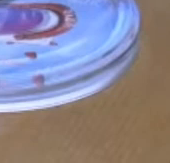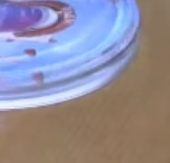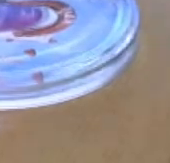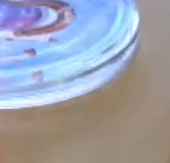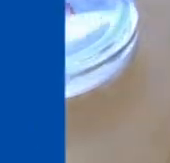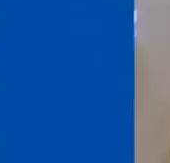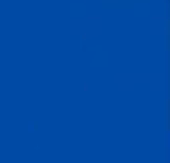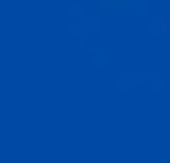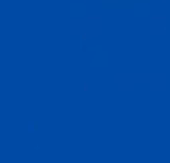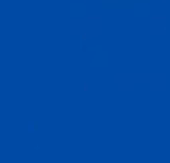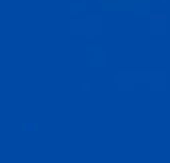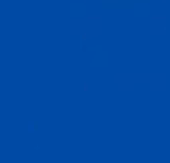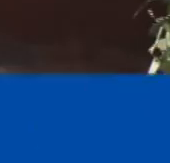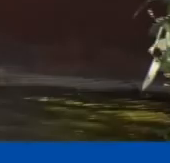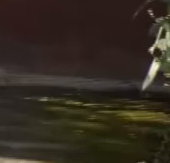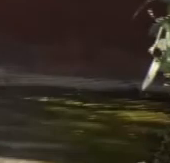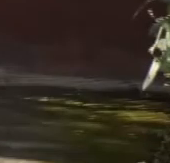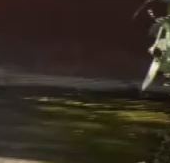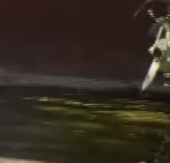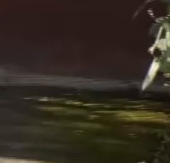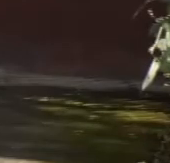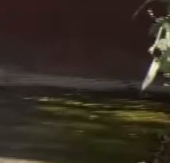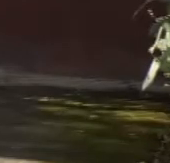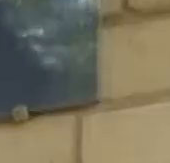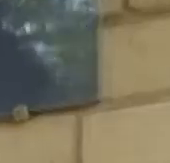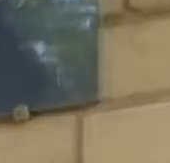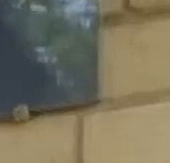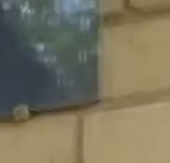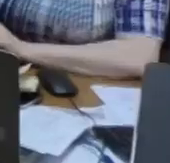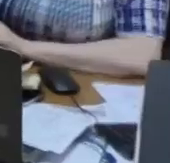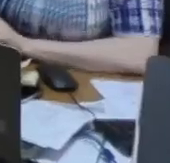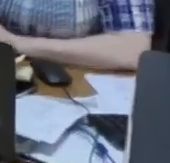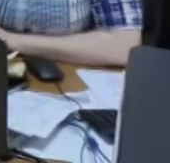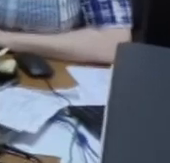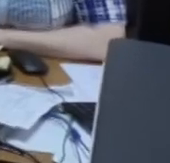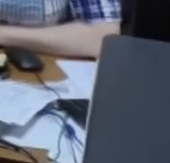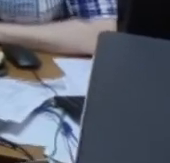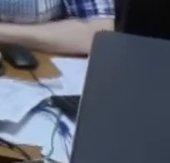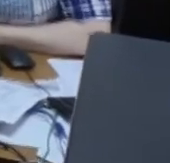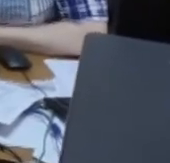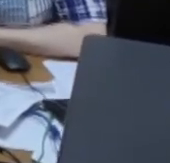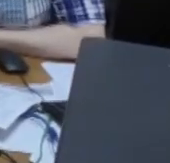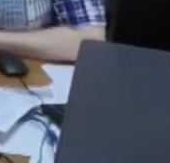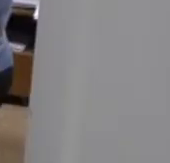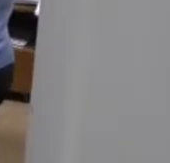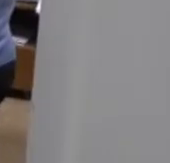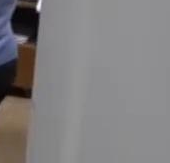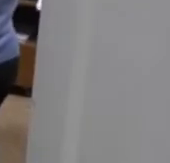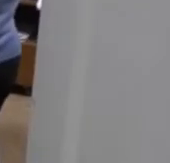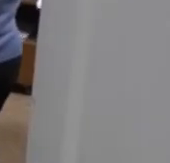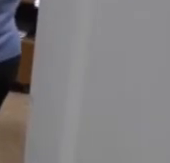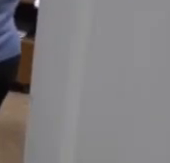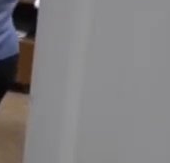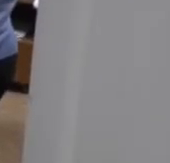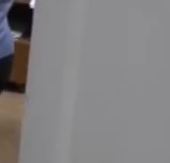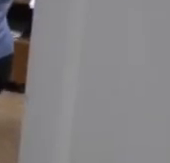ОТГ немає. Майже 500 людей в області змінили місце голосування, аби на місцевих виборах проголосувати на